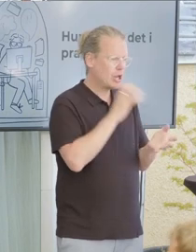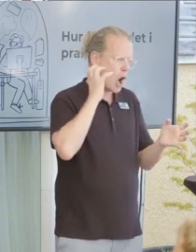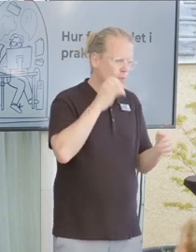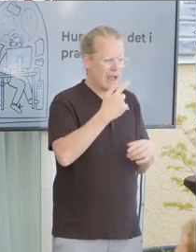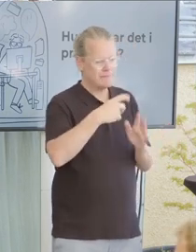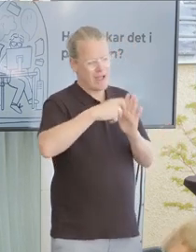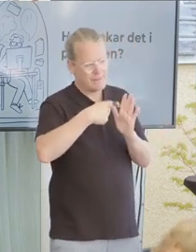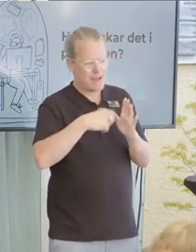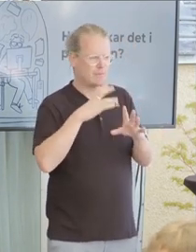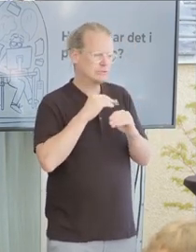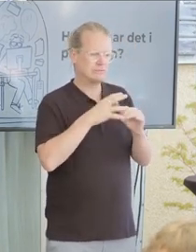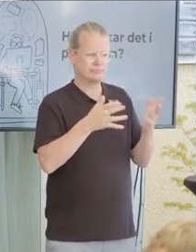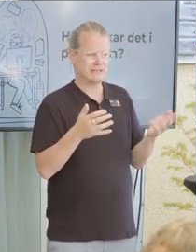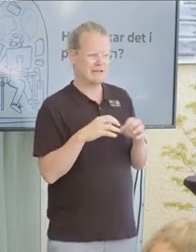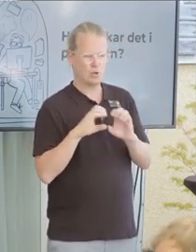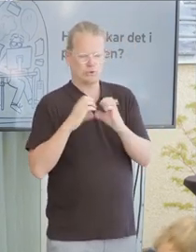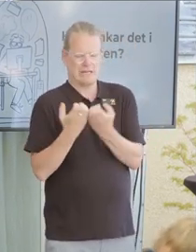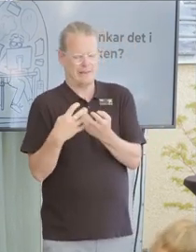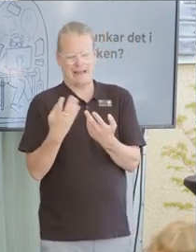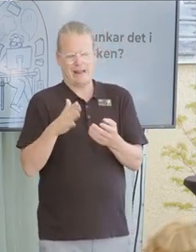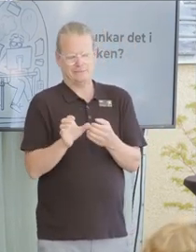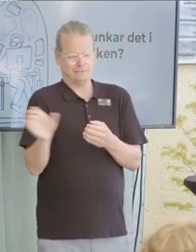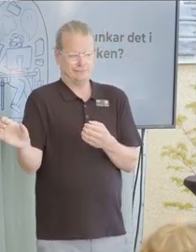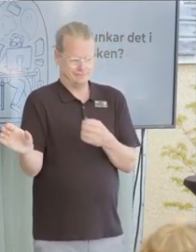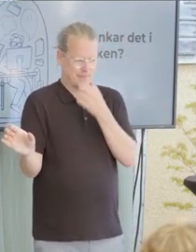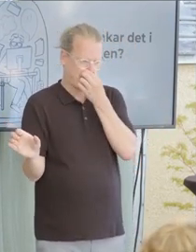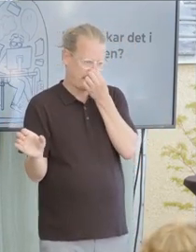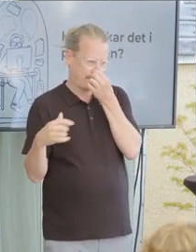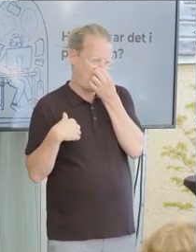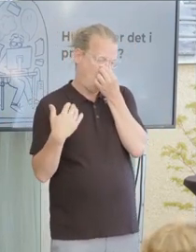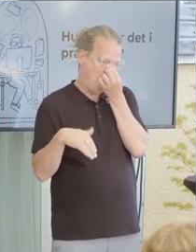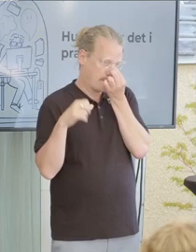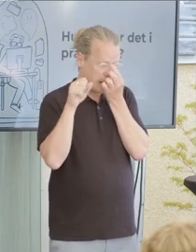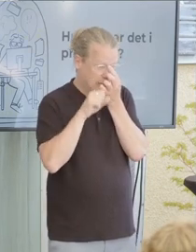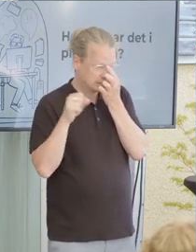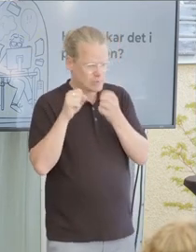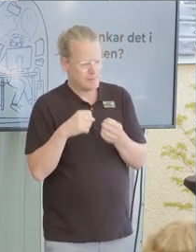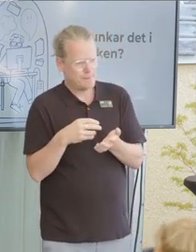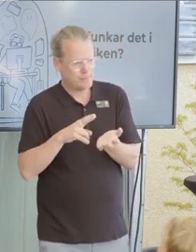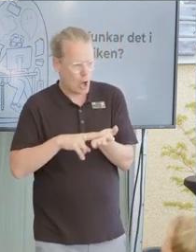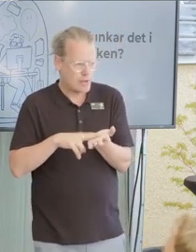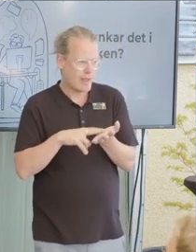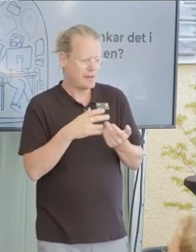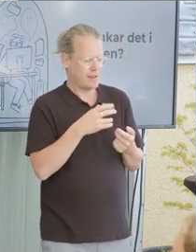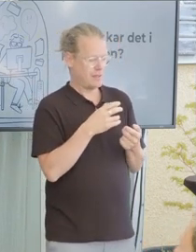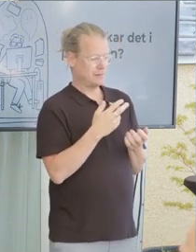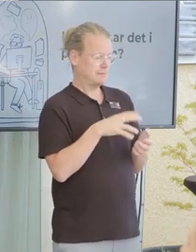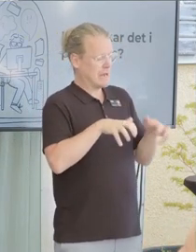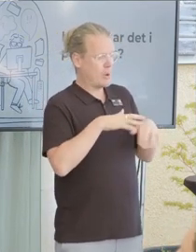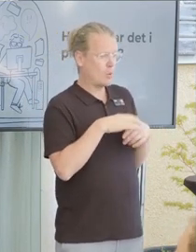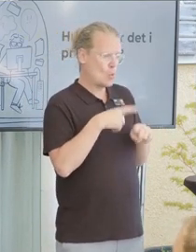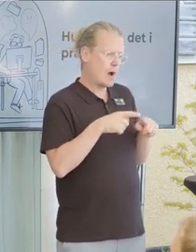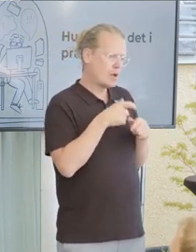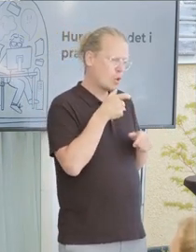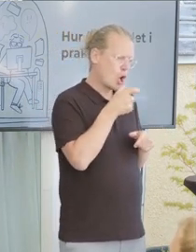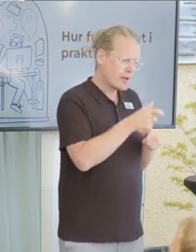Inte sociala medier, men vi har otroligt mycket data och språkliga uttryck. Vi har till exempel väldigt mycket lokalradio.